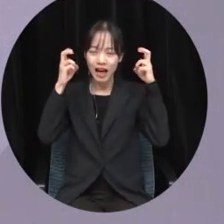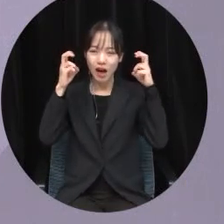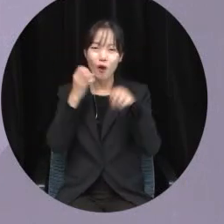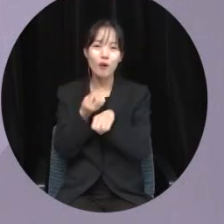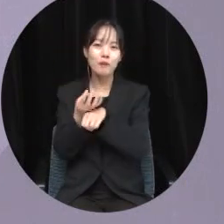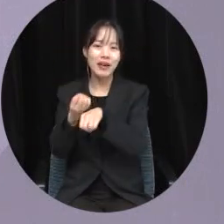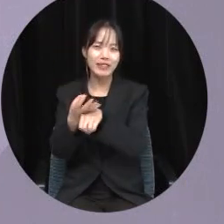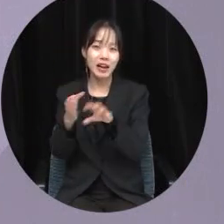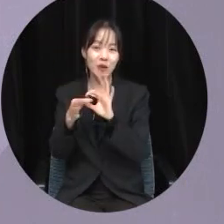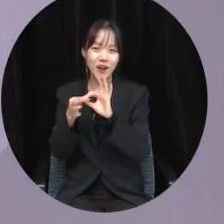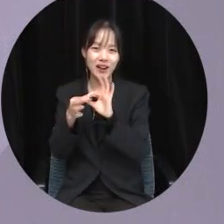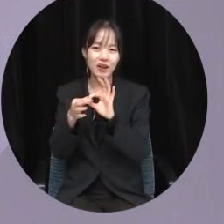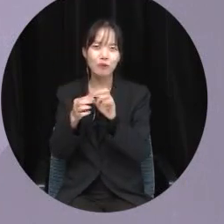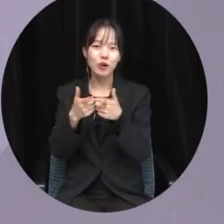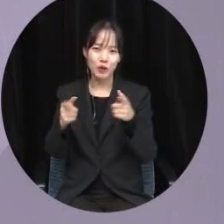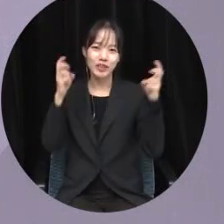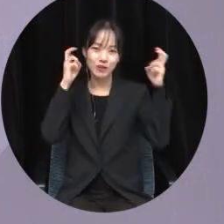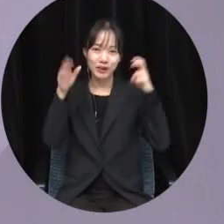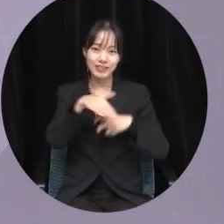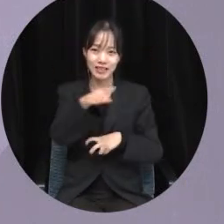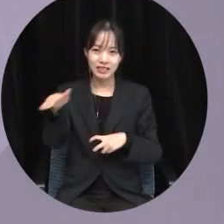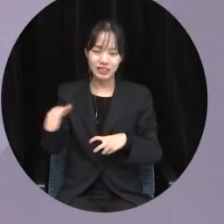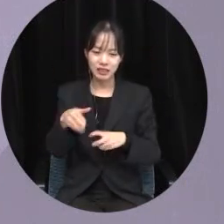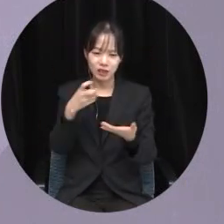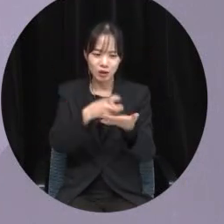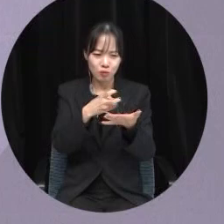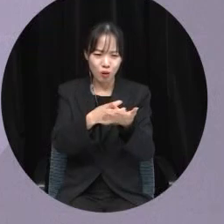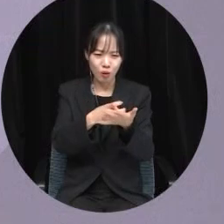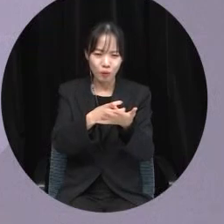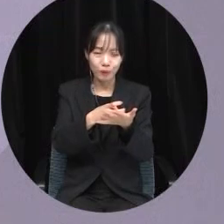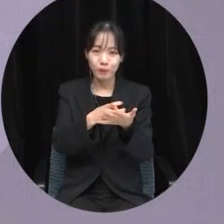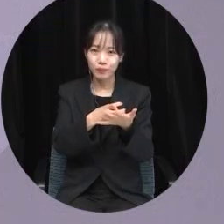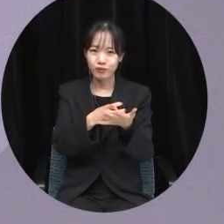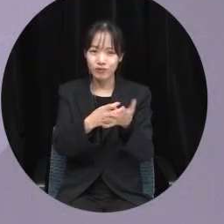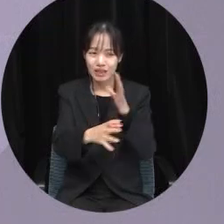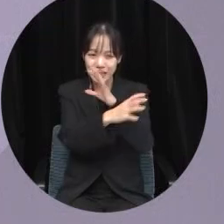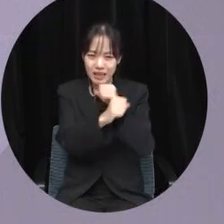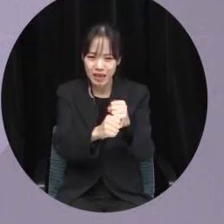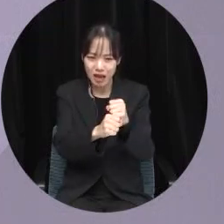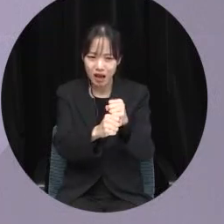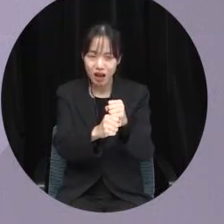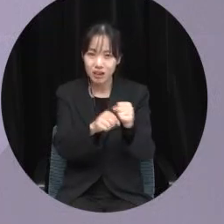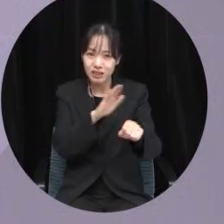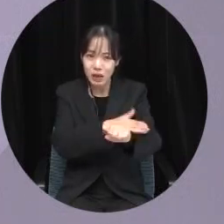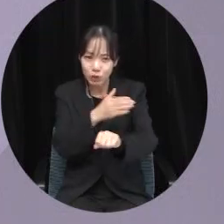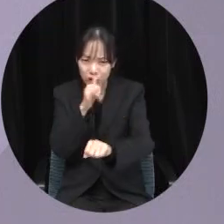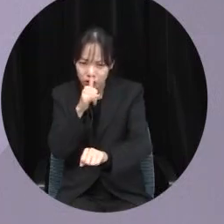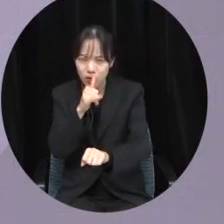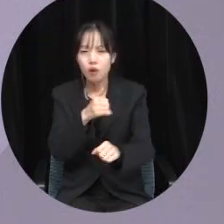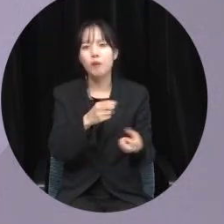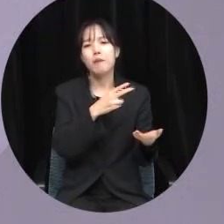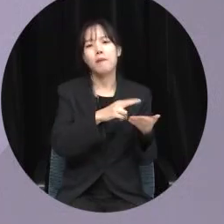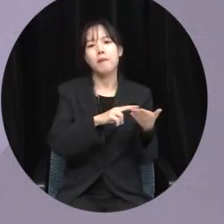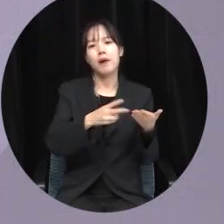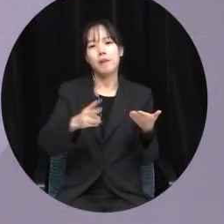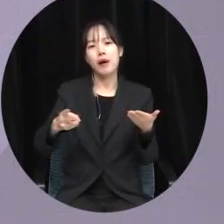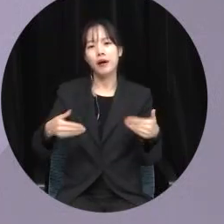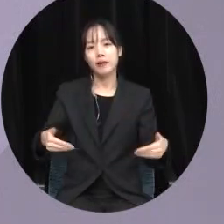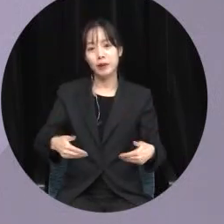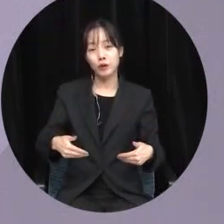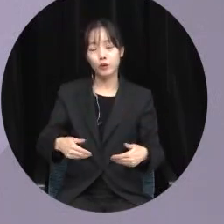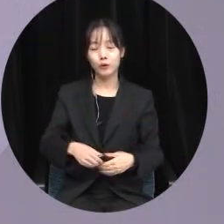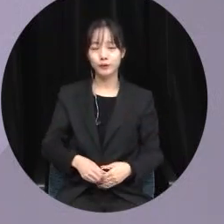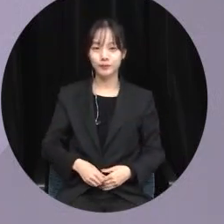수 있는 불공정 거래관행 제도를 좀 근절하고 대등한 협상 시스템을 만드는 것이 매우 중요하다